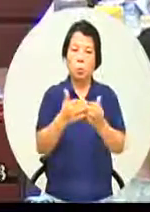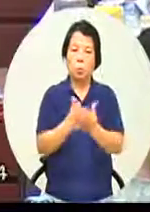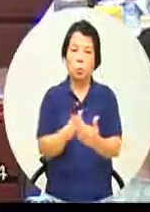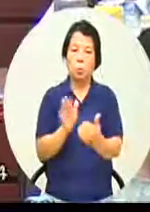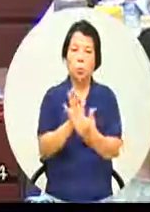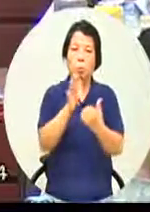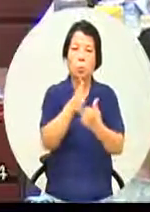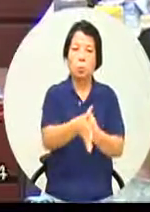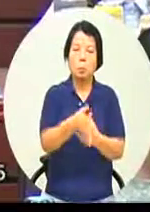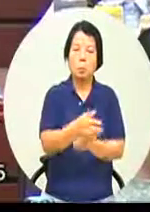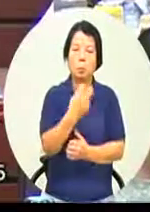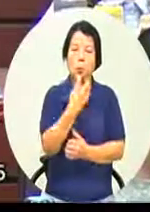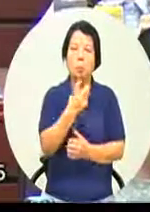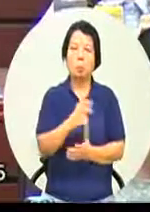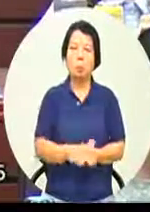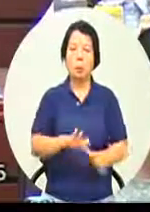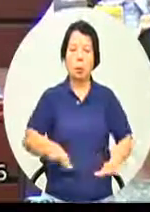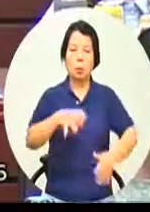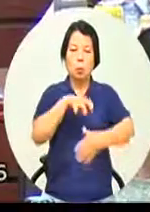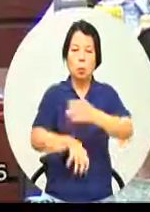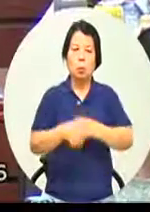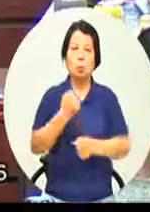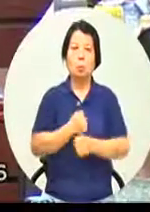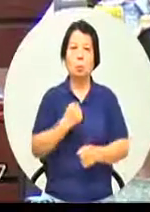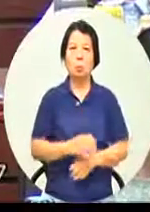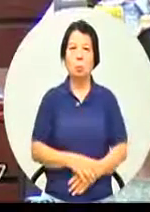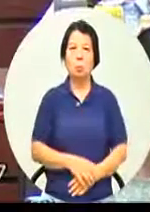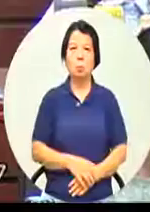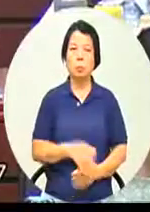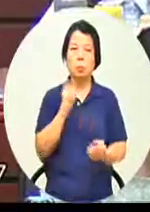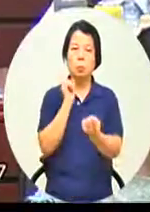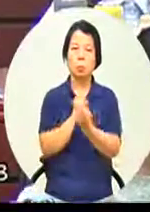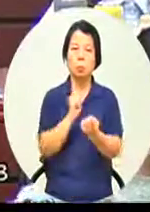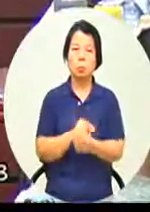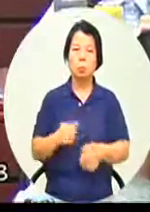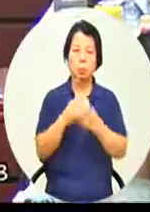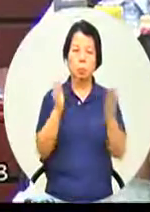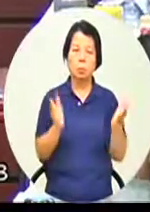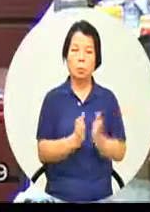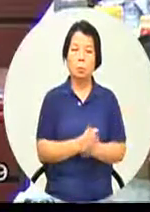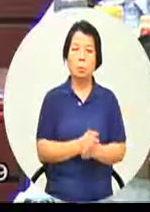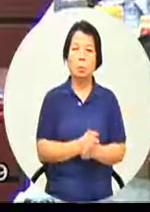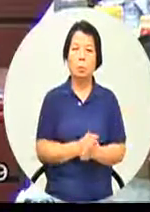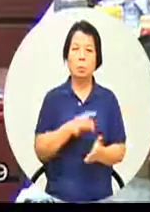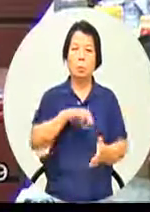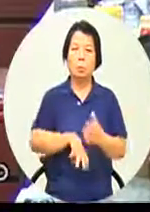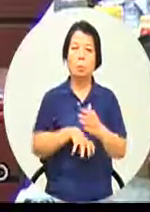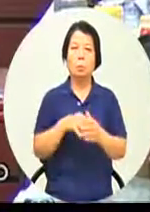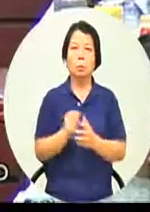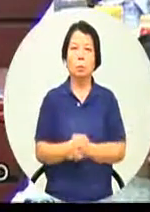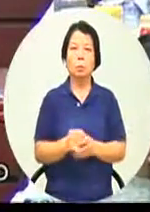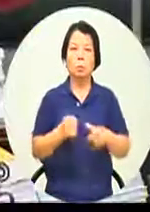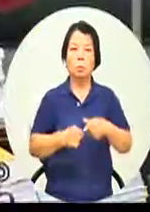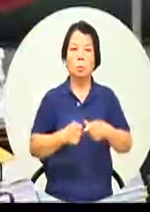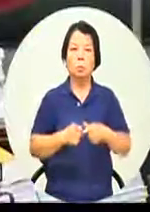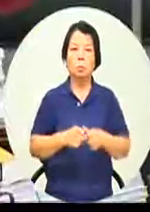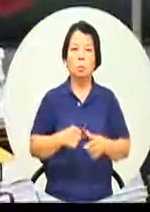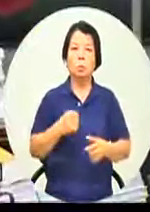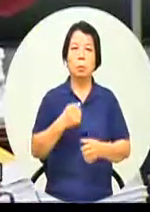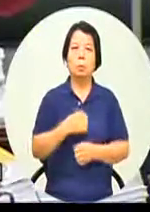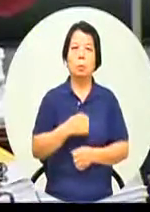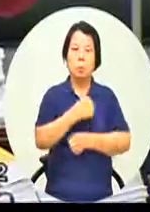哈，内部啊，我们内部作业，我们并不是说啊对啊所有。 那内部作业是什么时候发给所有的动保团体